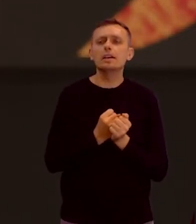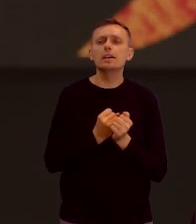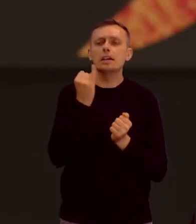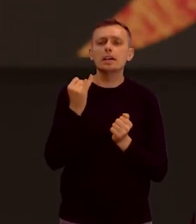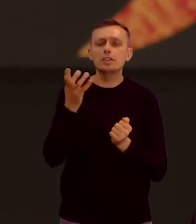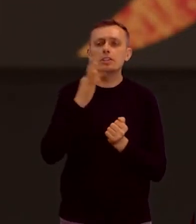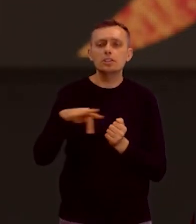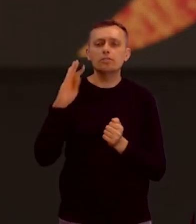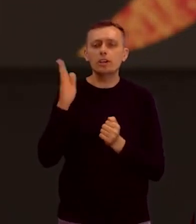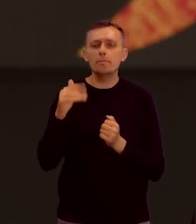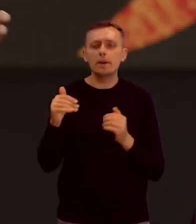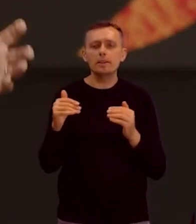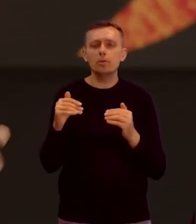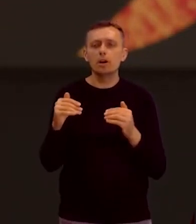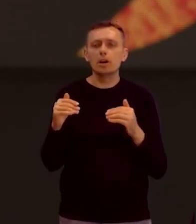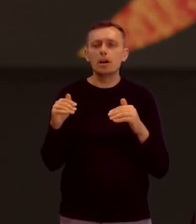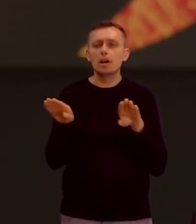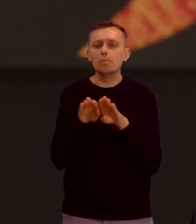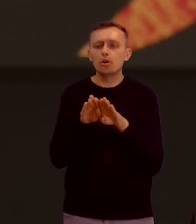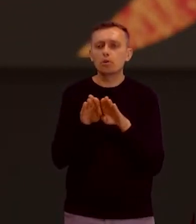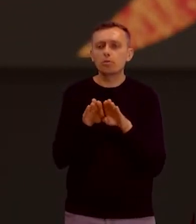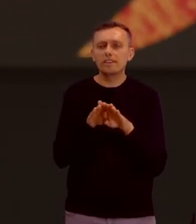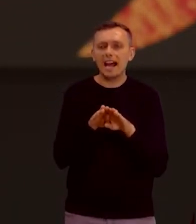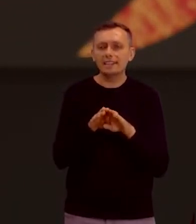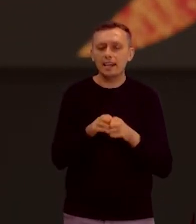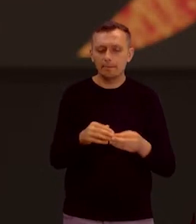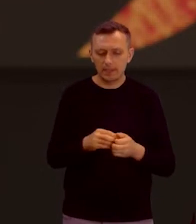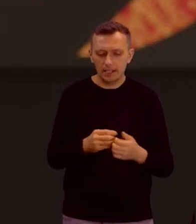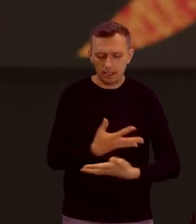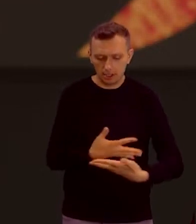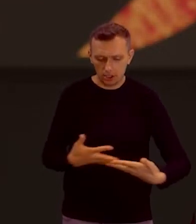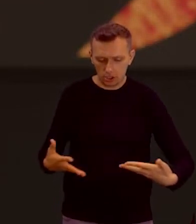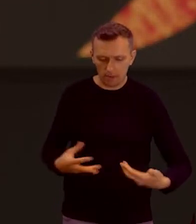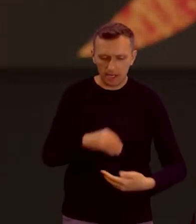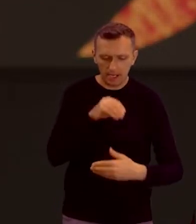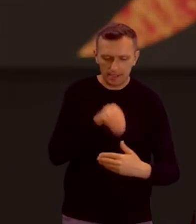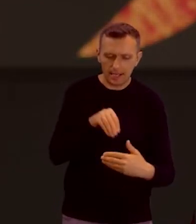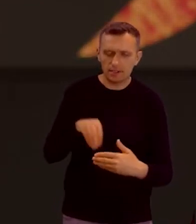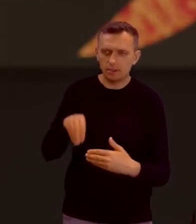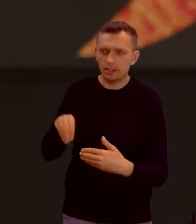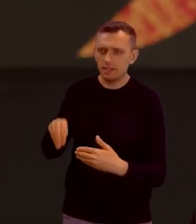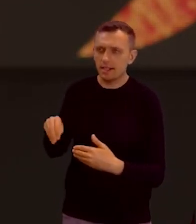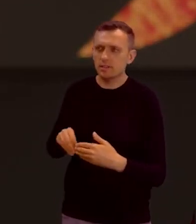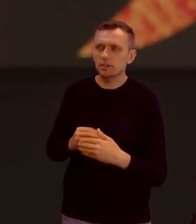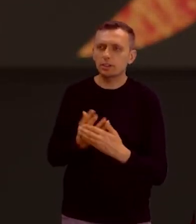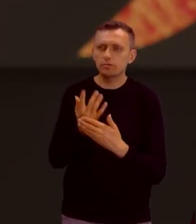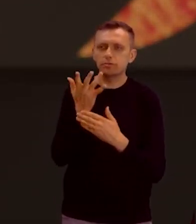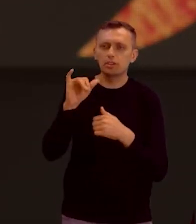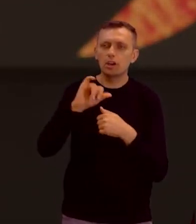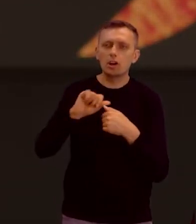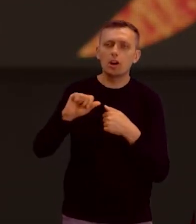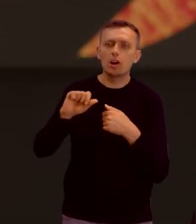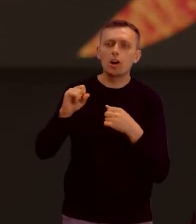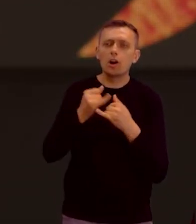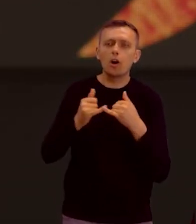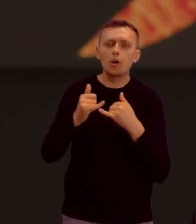w bojaźni Pana. Lubię ten obrazowy język Biblii. Dzieci będą jak sadzonki oliwne. A wiecie, o czym mówią